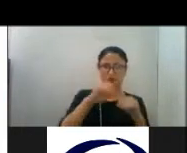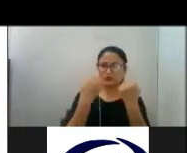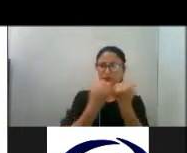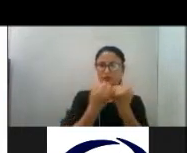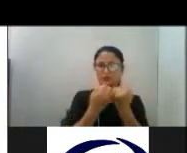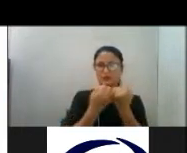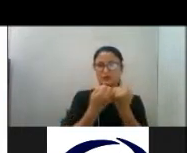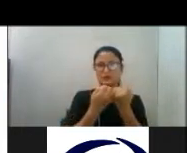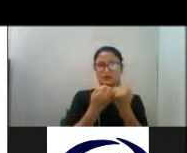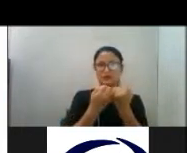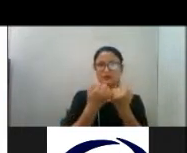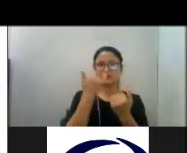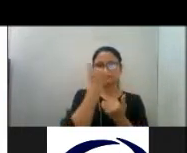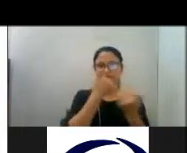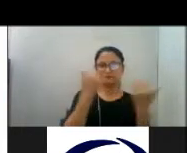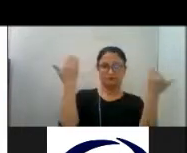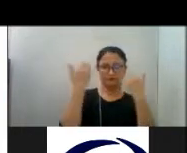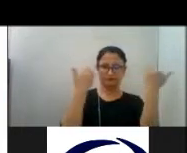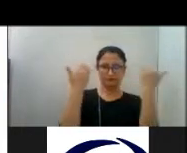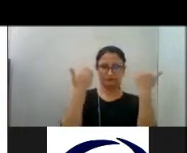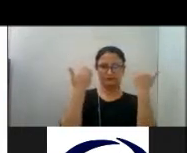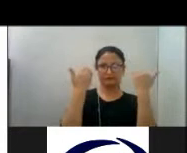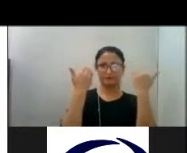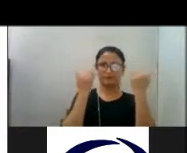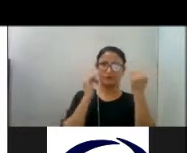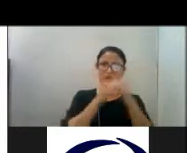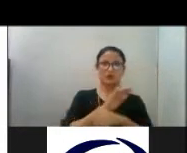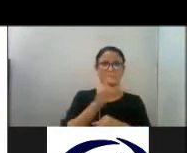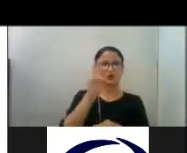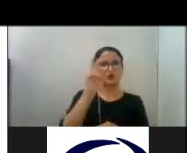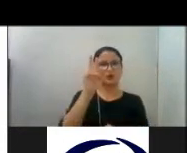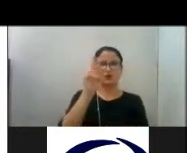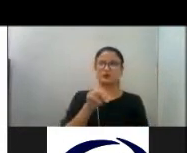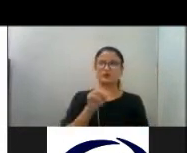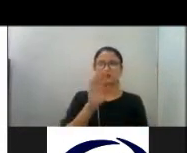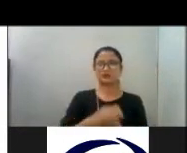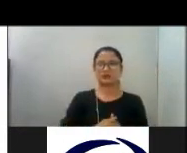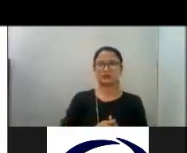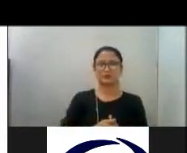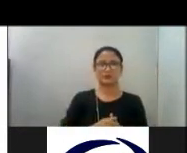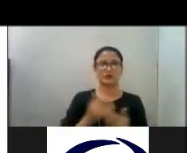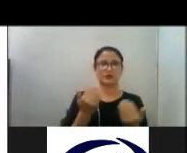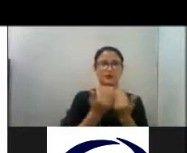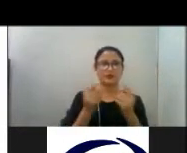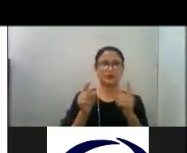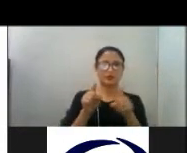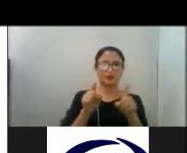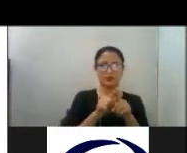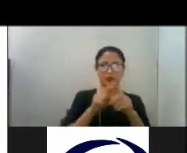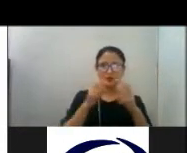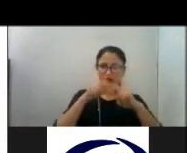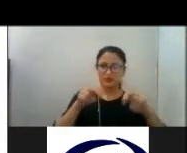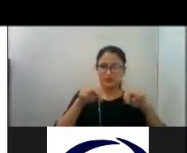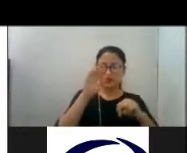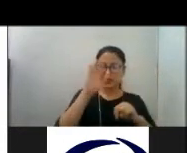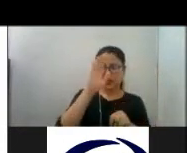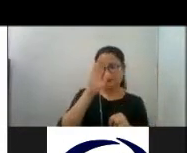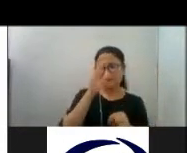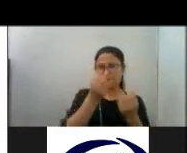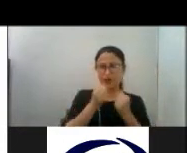यो जेन्डर बेस्ड भाइलेन्स चाहिँ नि बढिरहेकै पाएको छ। त्यसले गर्दाखेरि पनि यो रिसर्चमा आएका